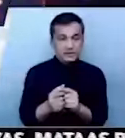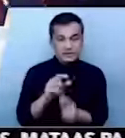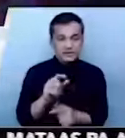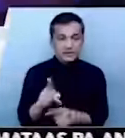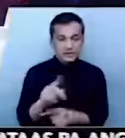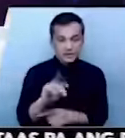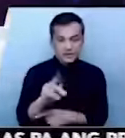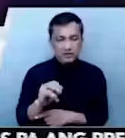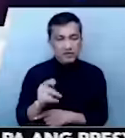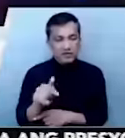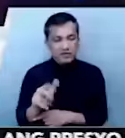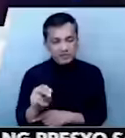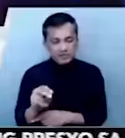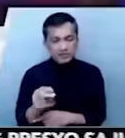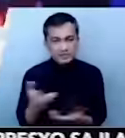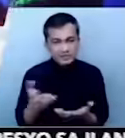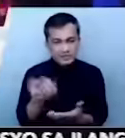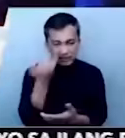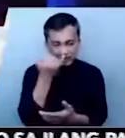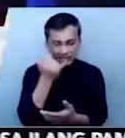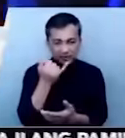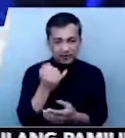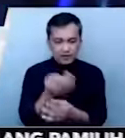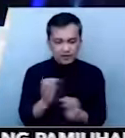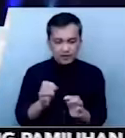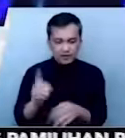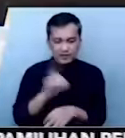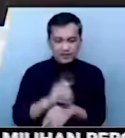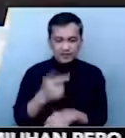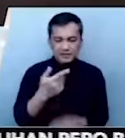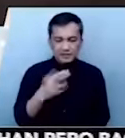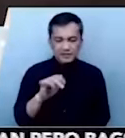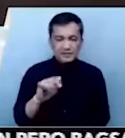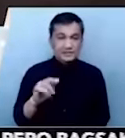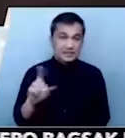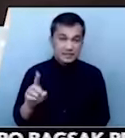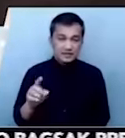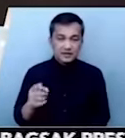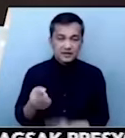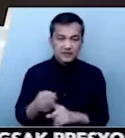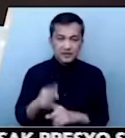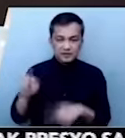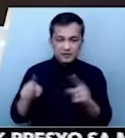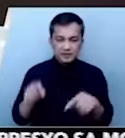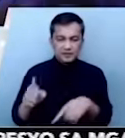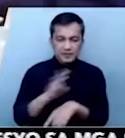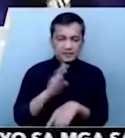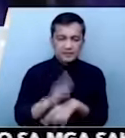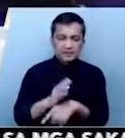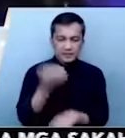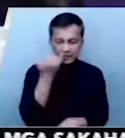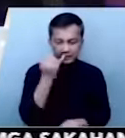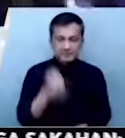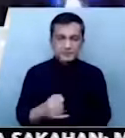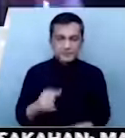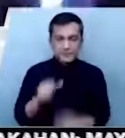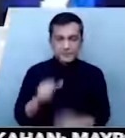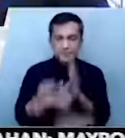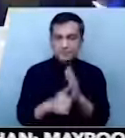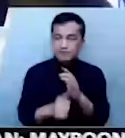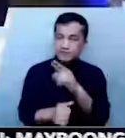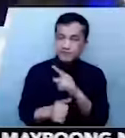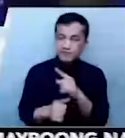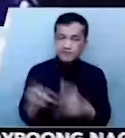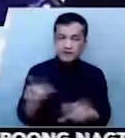kabanwahanan sa Iloilo Freedom Grandstand. Nagmula sila sa iba't ibang bayan ng Iloilo. Highlight ng performance ang